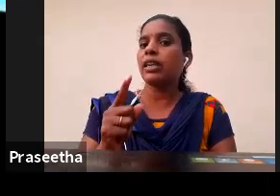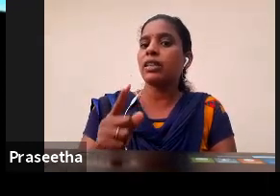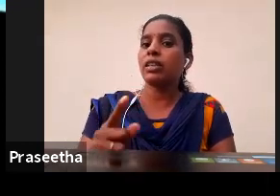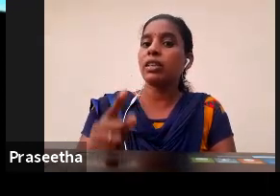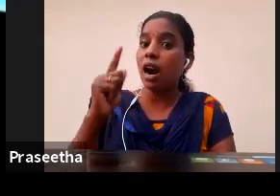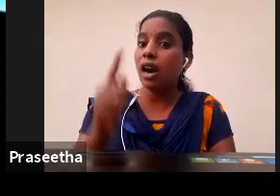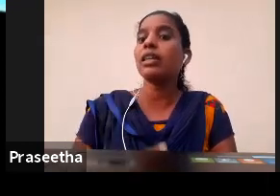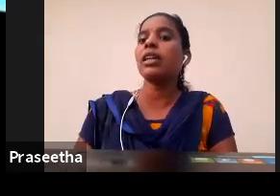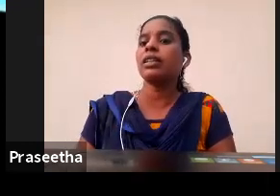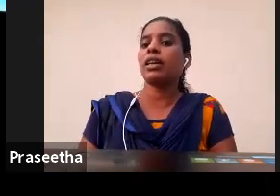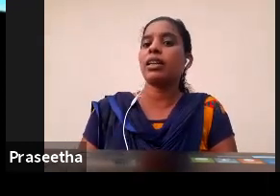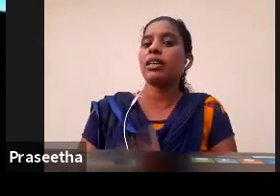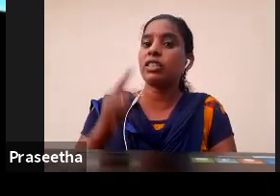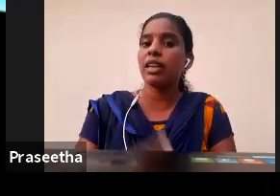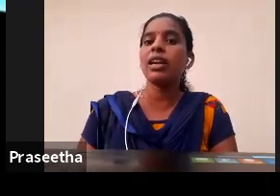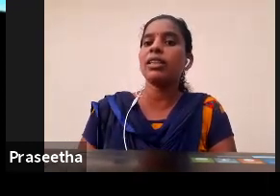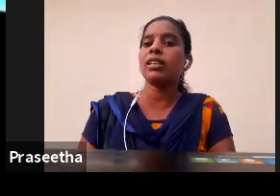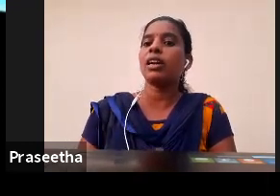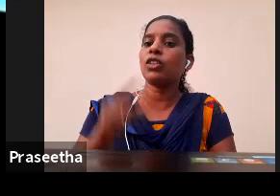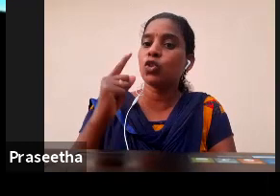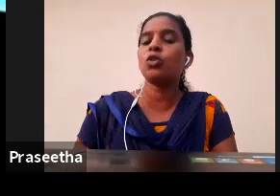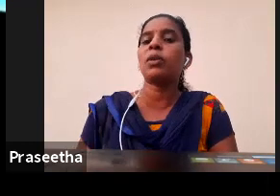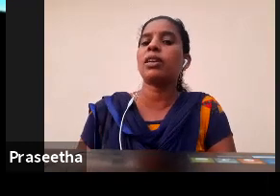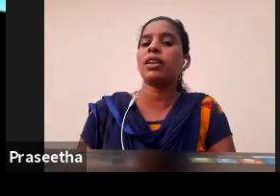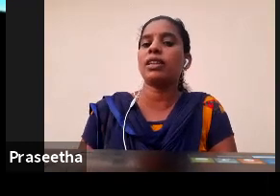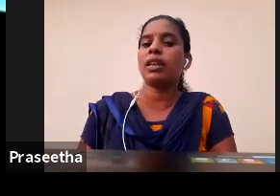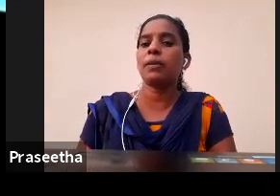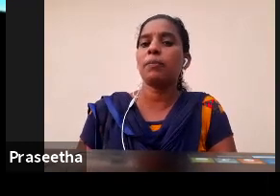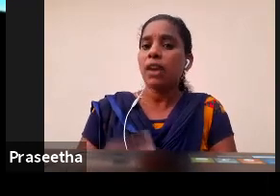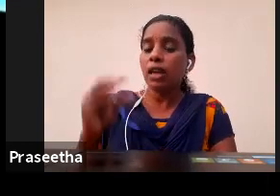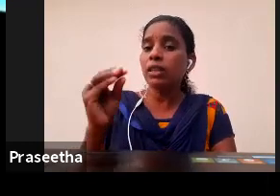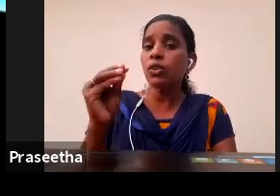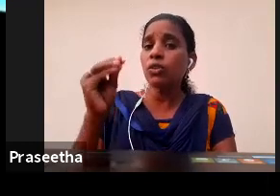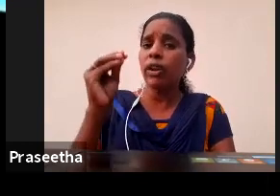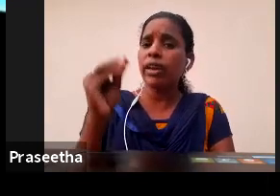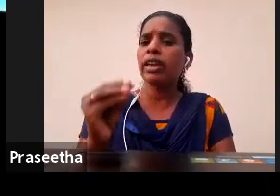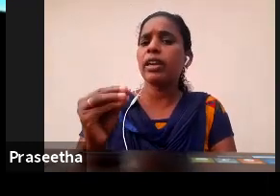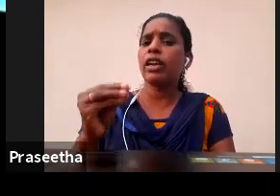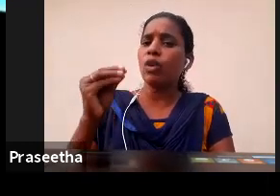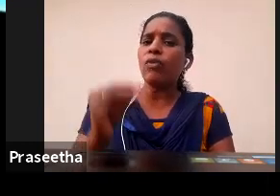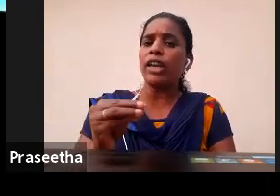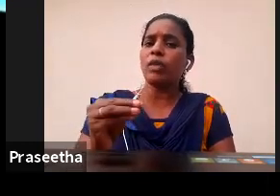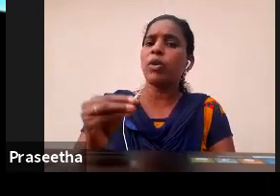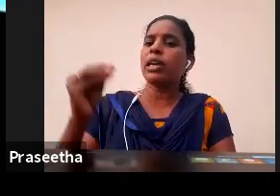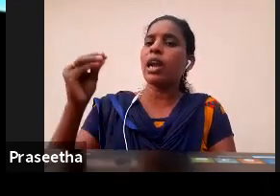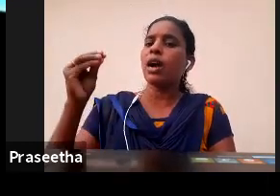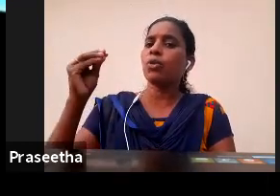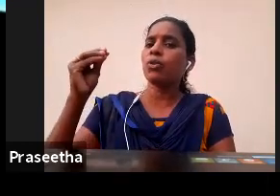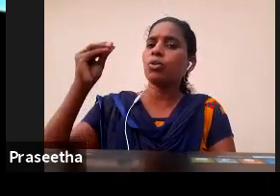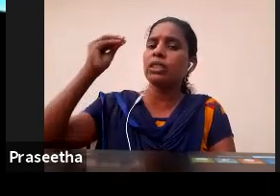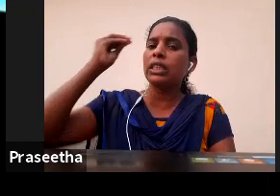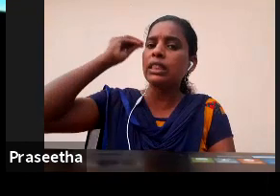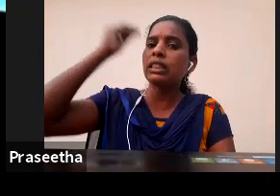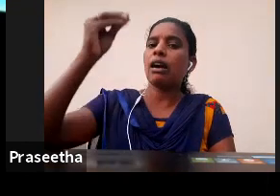എന്നെ അകറ്റുന്നത് ആളുകളിൽ നിന്നാണ്, ജനങ്ങളിൽ നിന്നാണ്, ചുറ്റുപാടുകളിൽ നിന്നാണ്. അതിൻ്റെ ഒരു വരികൾക്കിടയിലൂടെ വായിക്കുമ്പോൾ, അല്ലെങ്കിൽ ആ